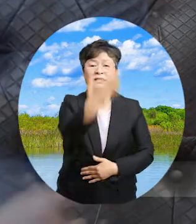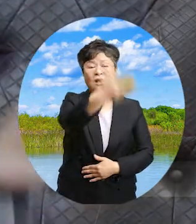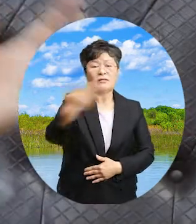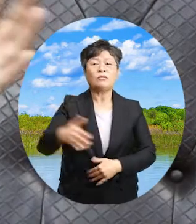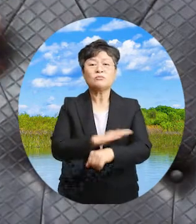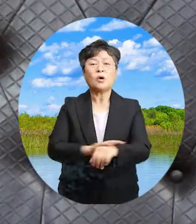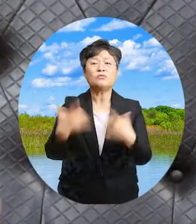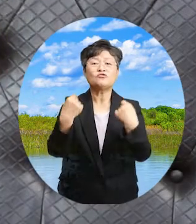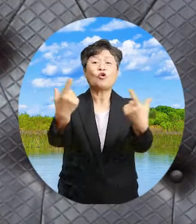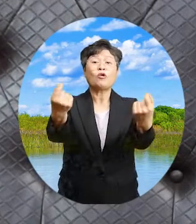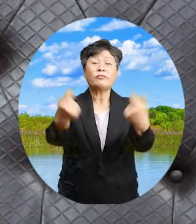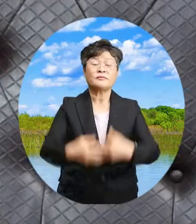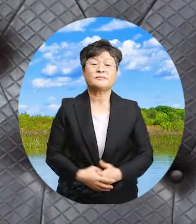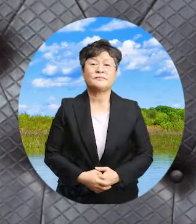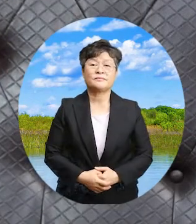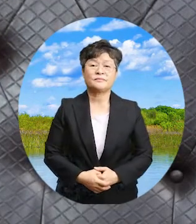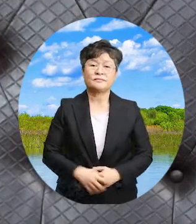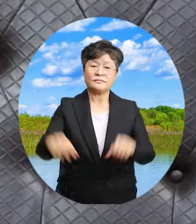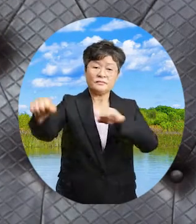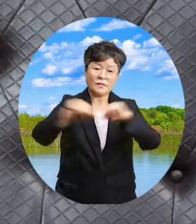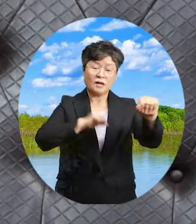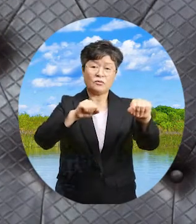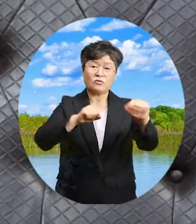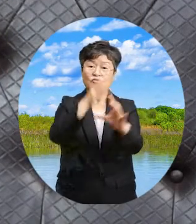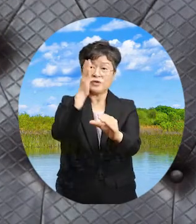아니거든요. 사실은 네. 그 지역에 살고 있는 지역 주민들이